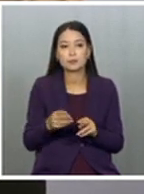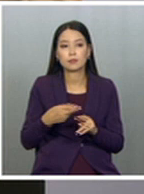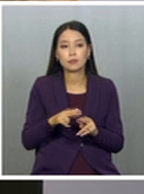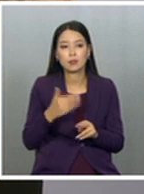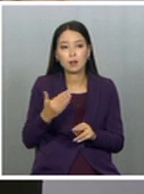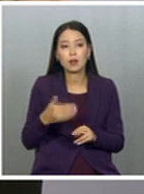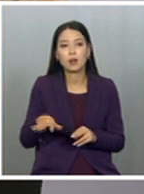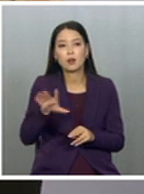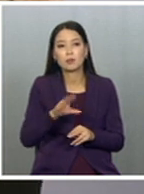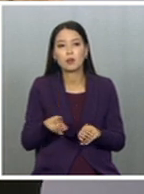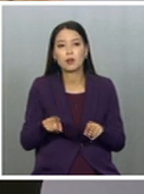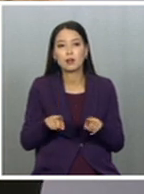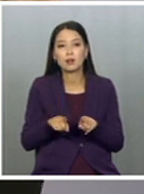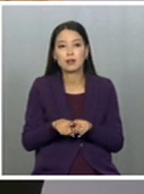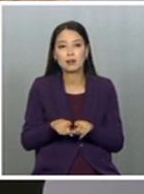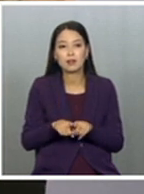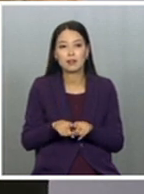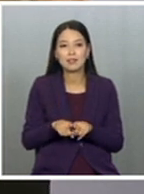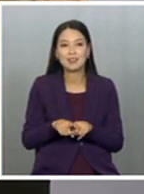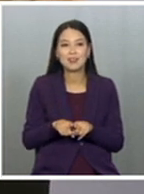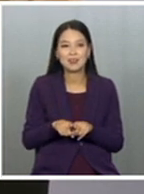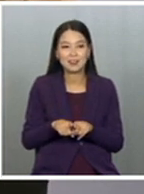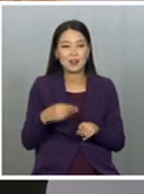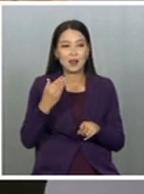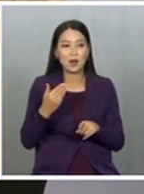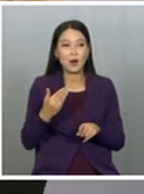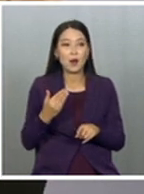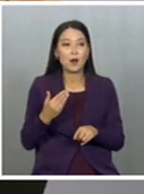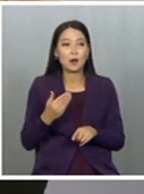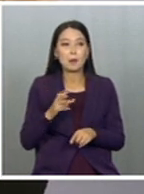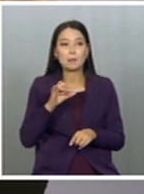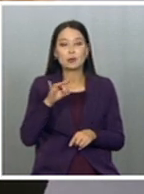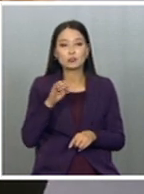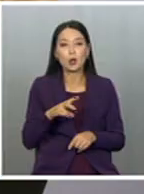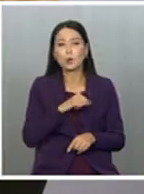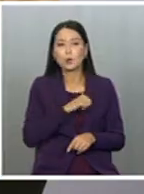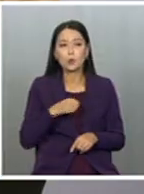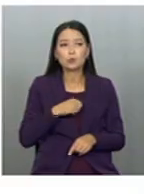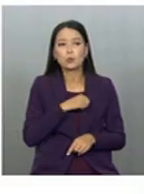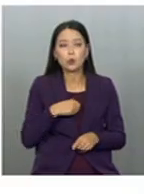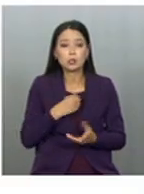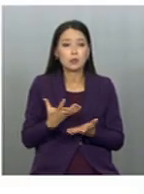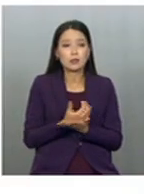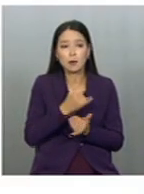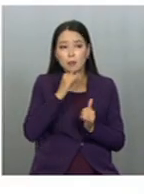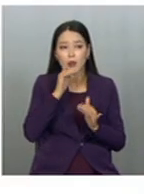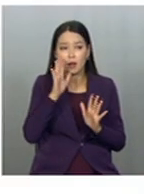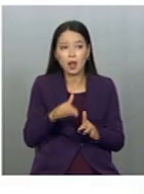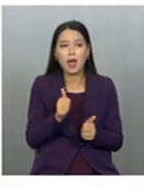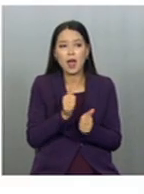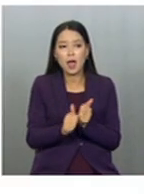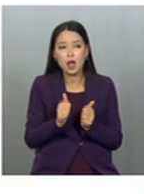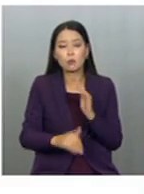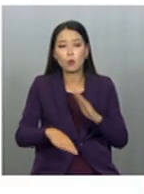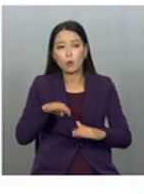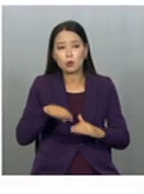тағдырына шарасыздық танытады. Соның өзінде де, Біржанға өзімді-өзім таба қылмай, әркімнің қолда бар